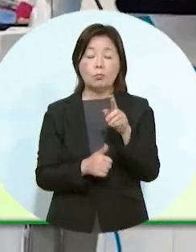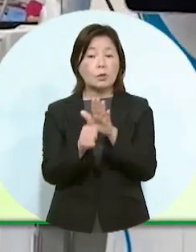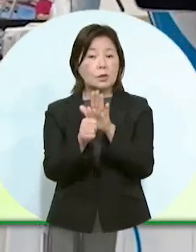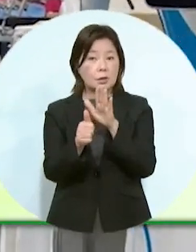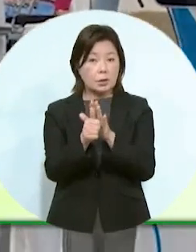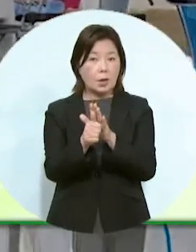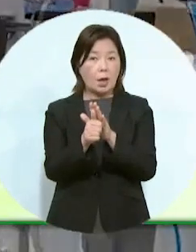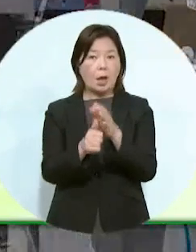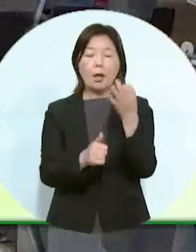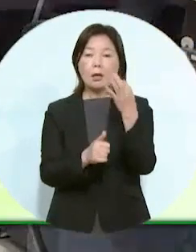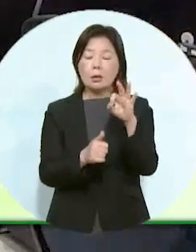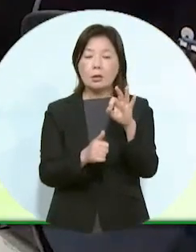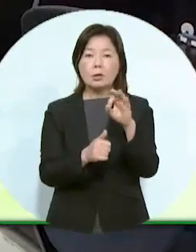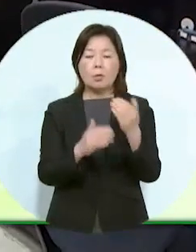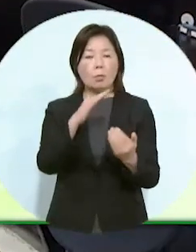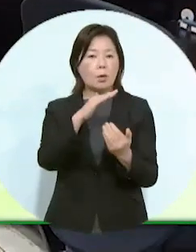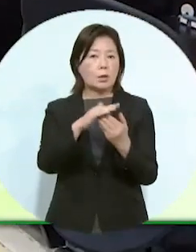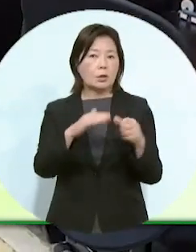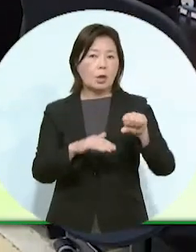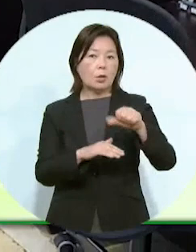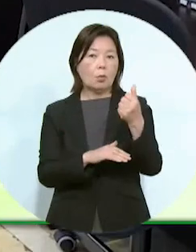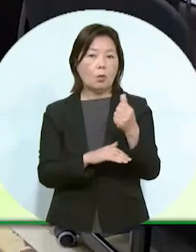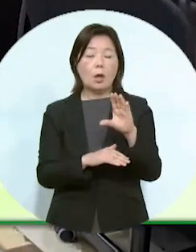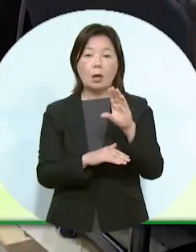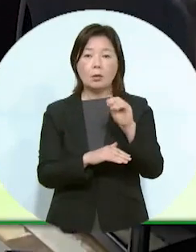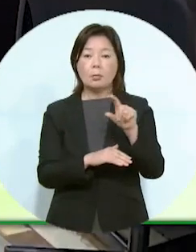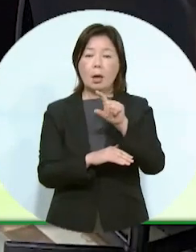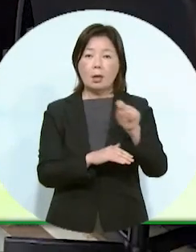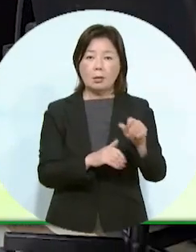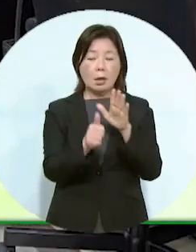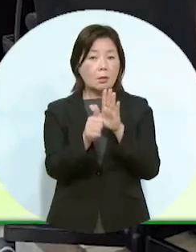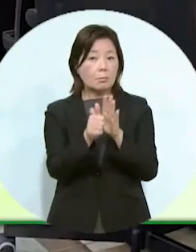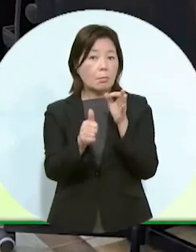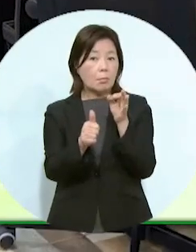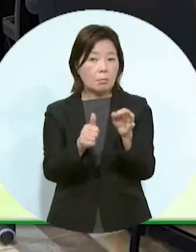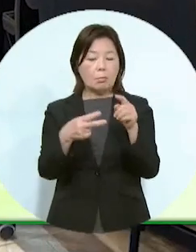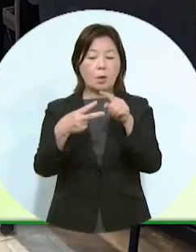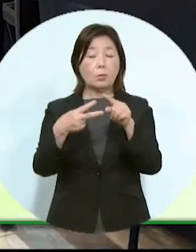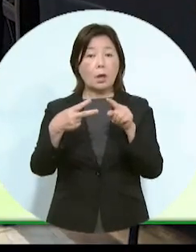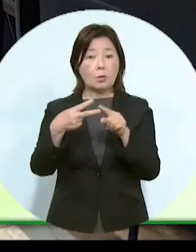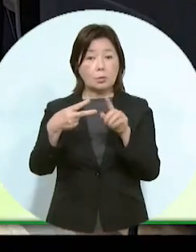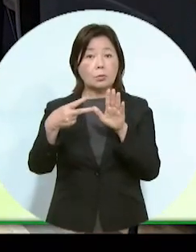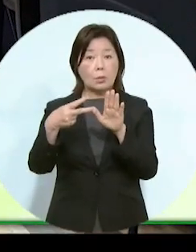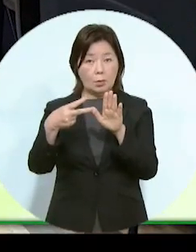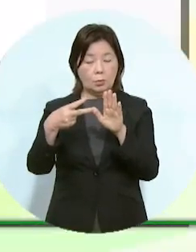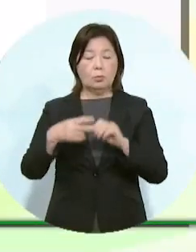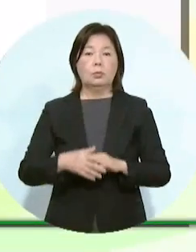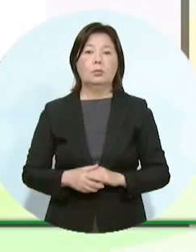用を最大500万円支援する費用支援があります。